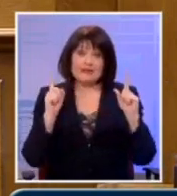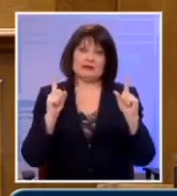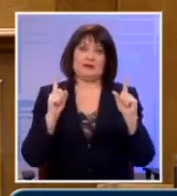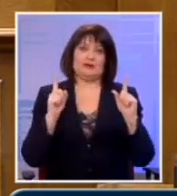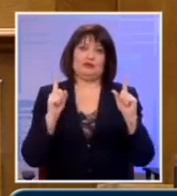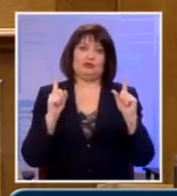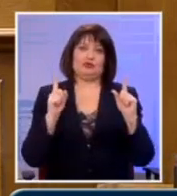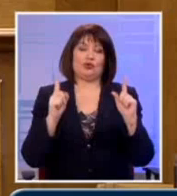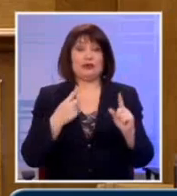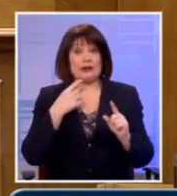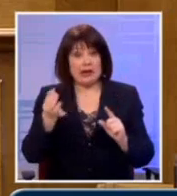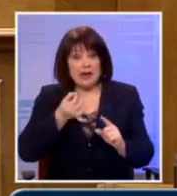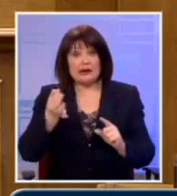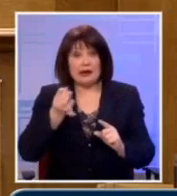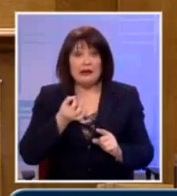ότι